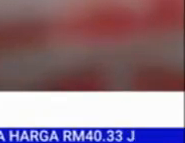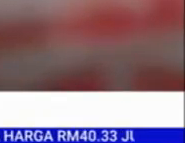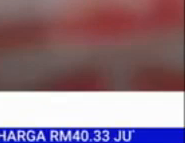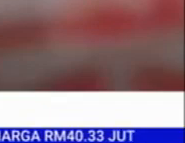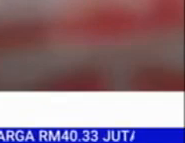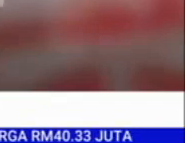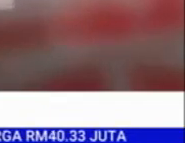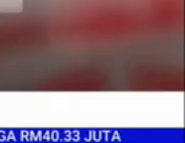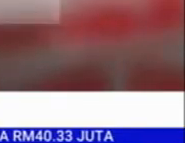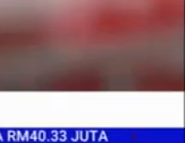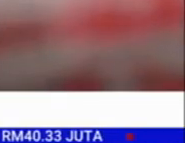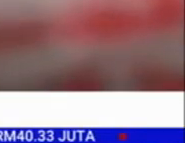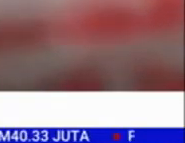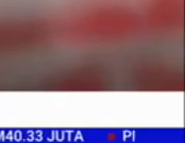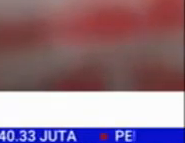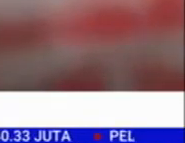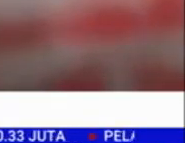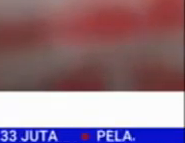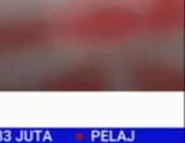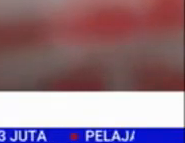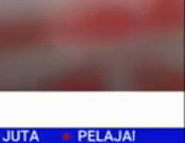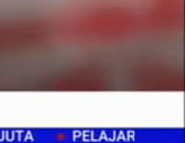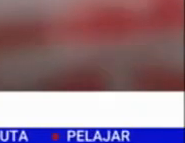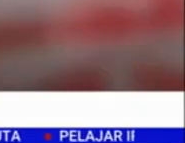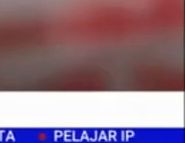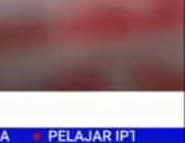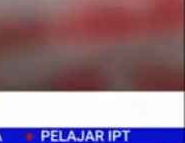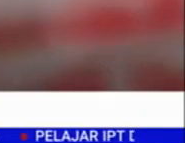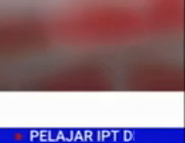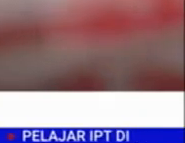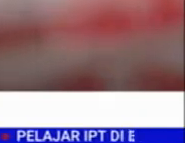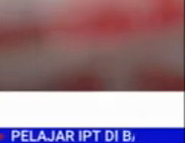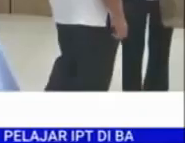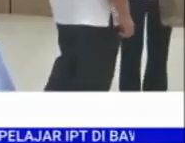Ini berkenaan dengan cukai pendapatan silam. Bos Malaysia, apa yang saya boleh bantu? Saya beritahu saya,